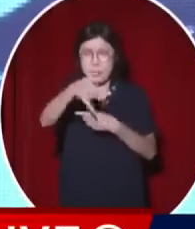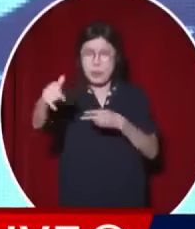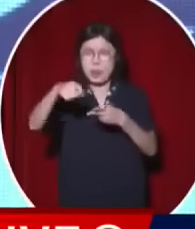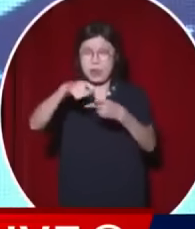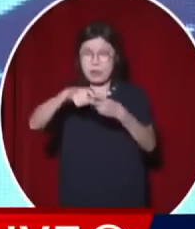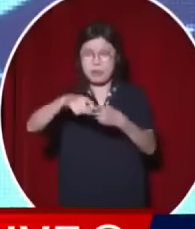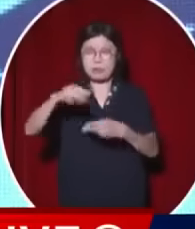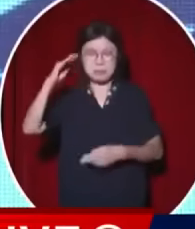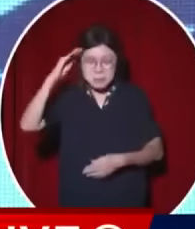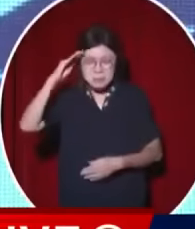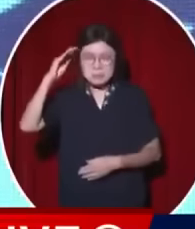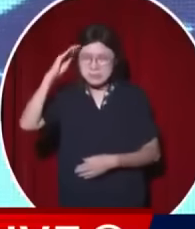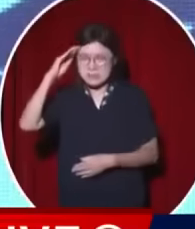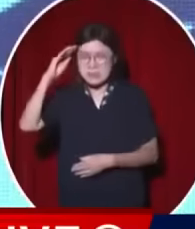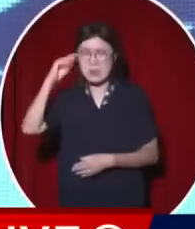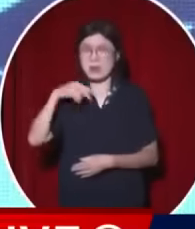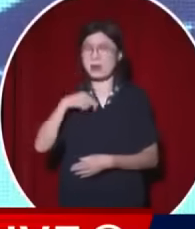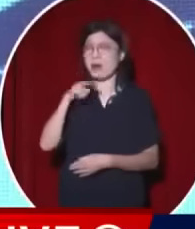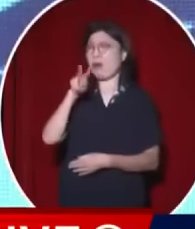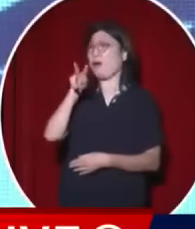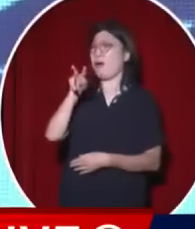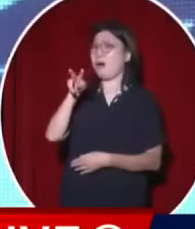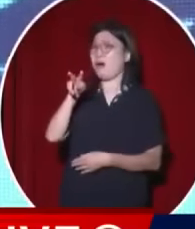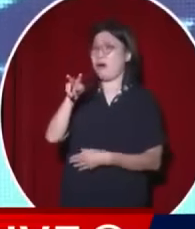一幕在我心里念念不忘。